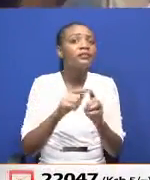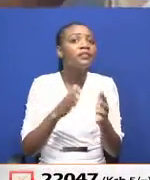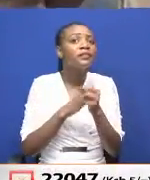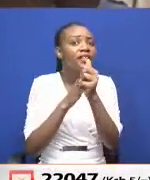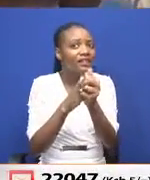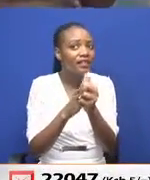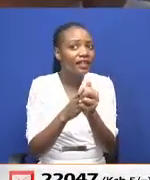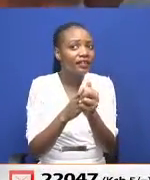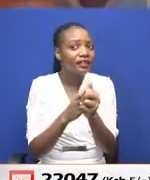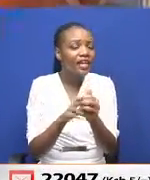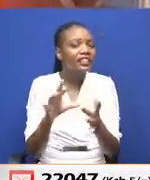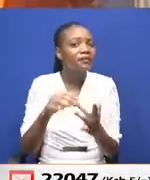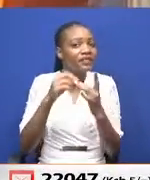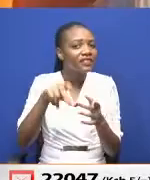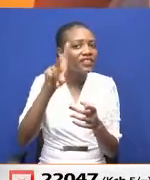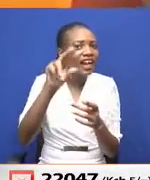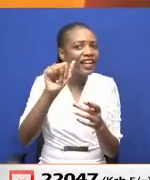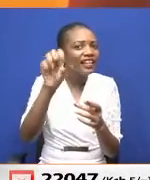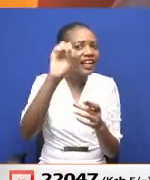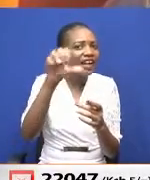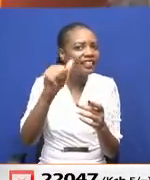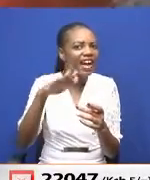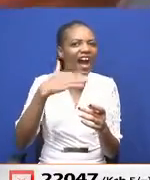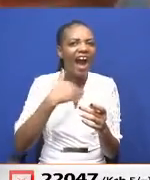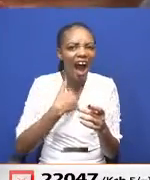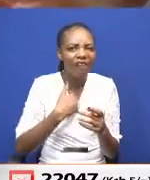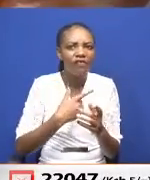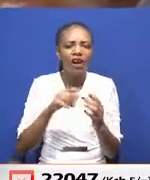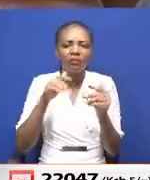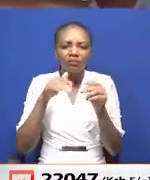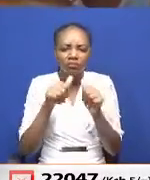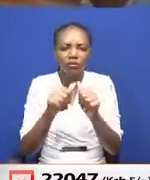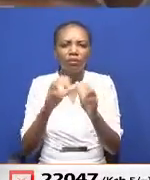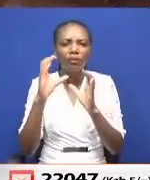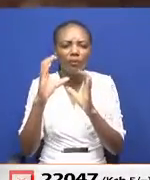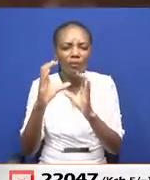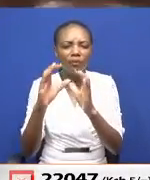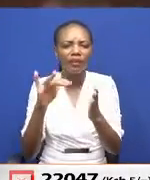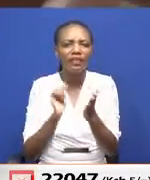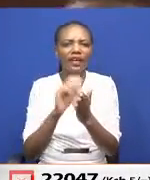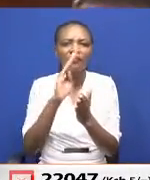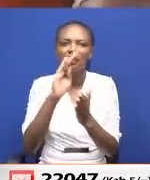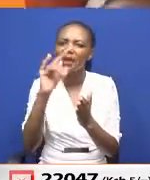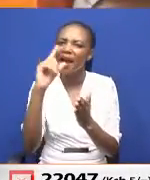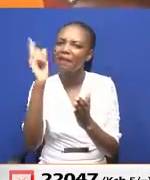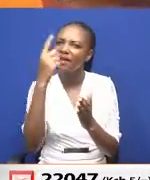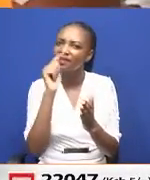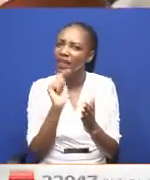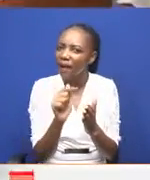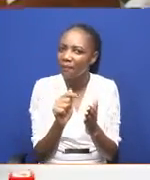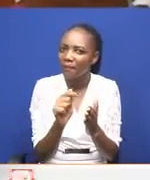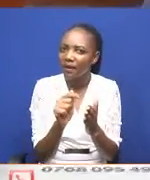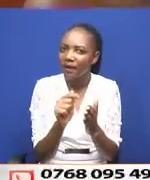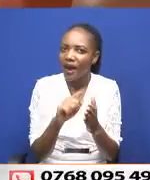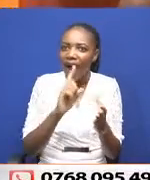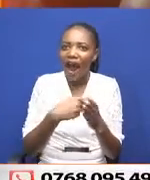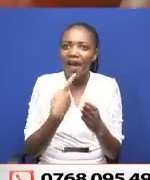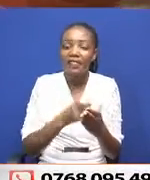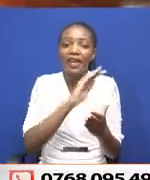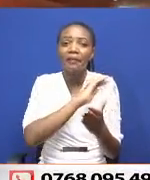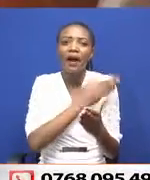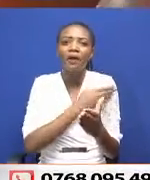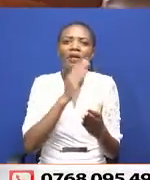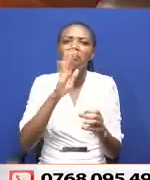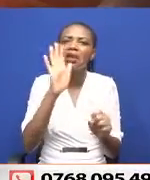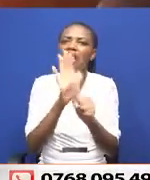hasa wale wa NASA wamekuwa nayo wakisukuma ati mpaka BBI ikuje, ati ndio mamlaka ikue mingi